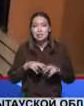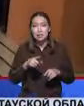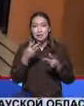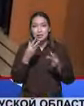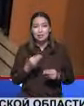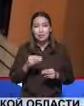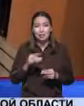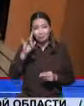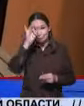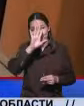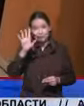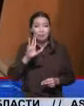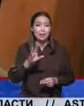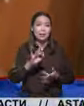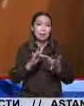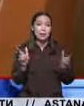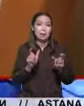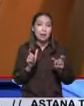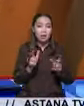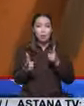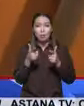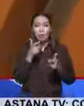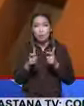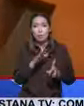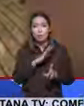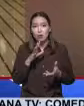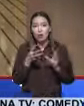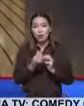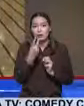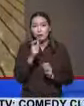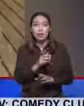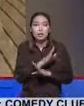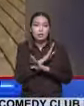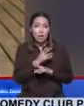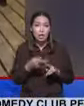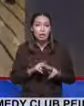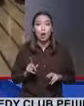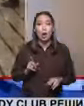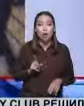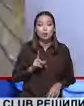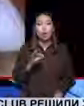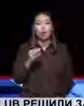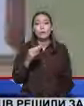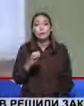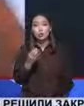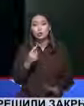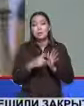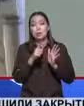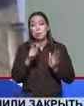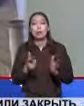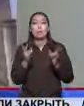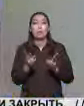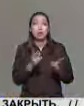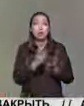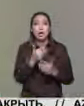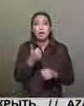стенах популярного маркетплейса произошла стрельба. В результате погибли 2 человека. Это охранники офиса. Еще 7 получили ранения.